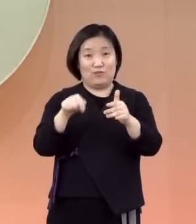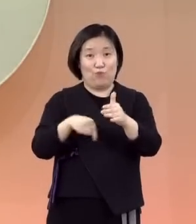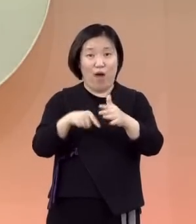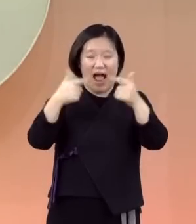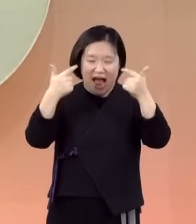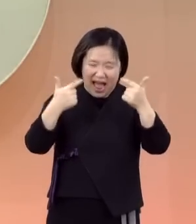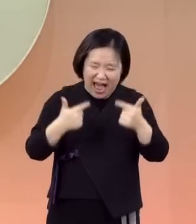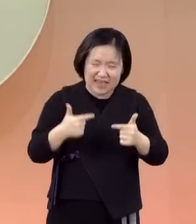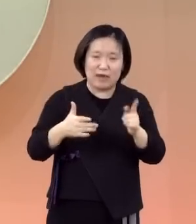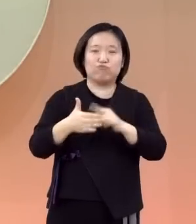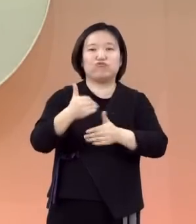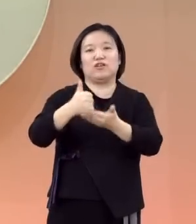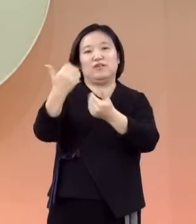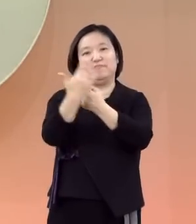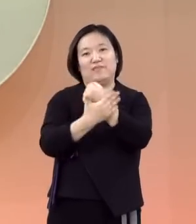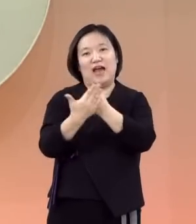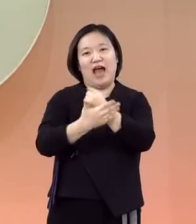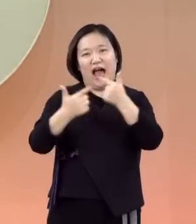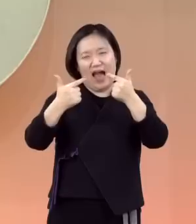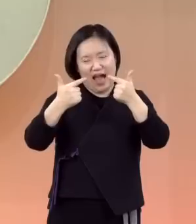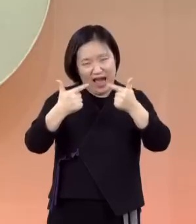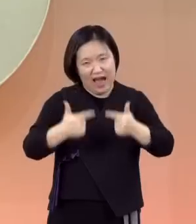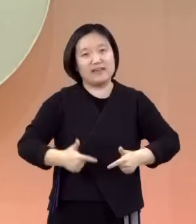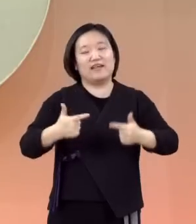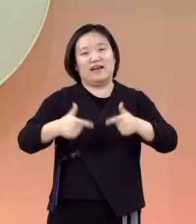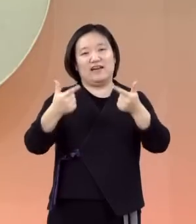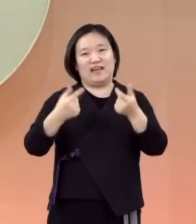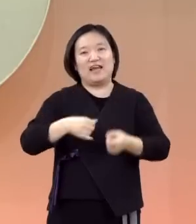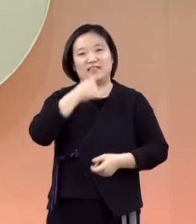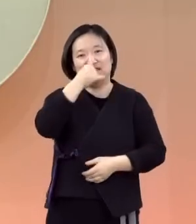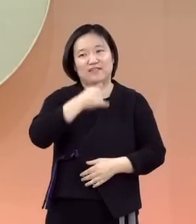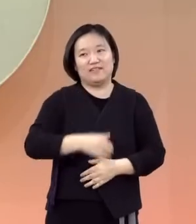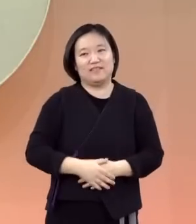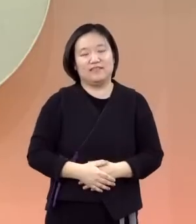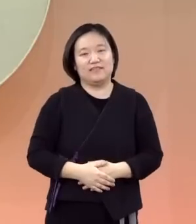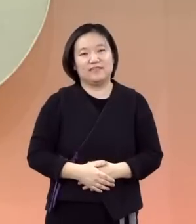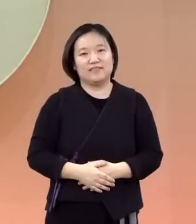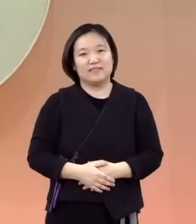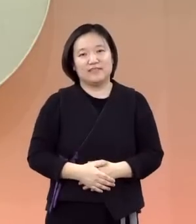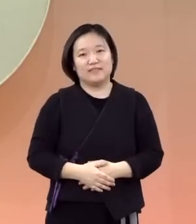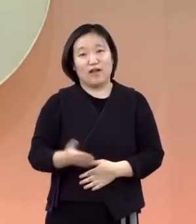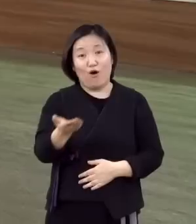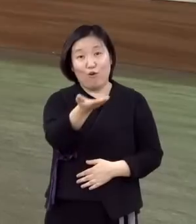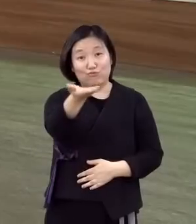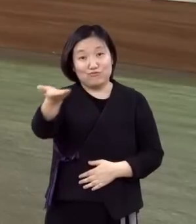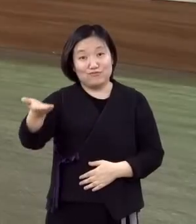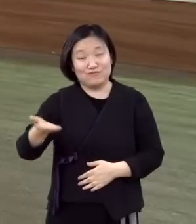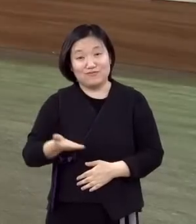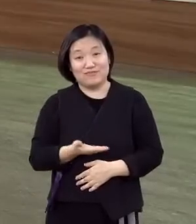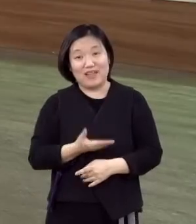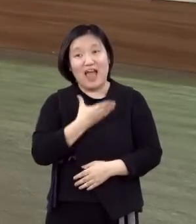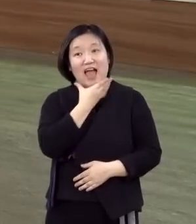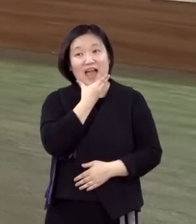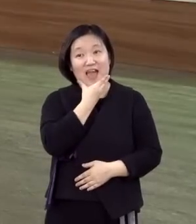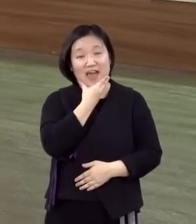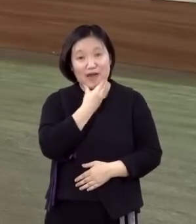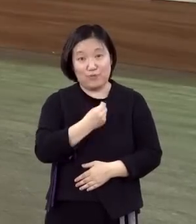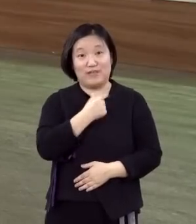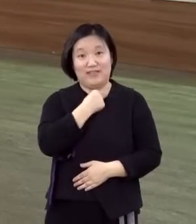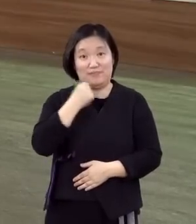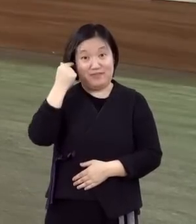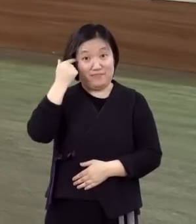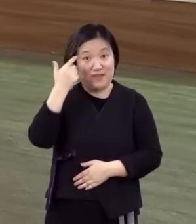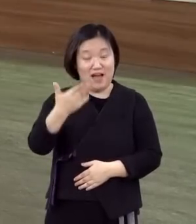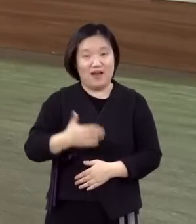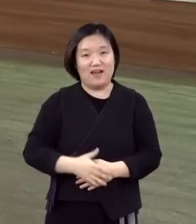의축복이 여러분의삶에언제나함께할것입니다